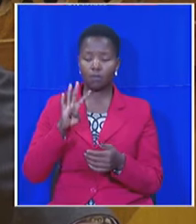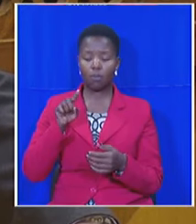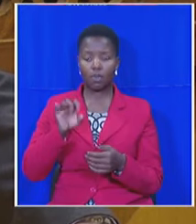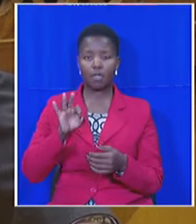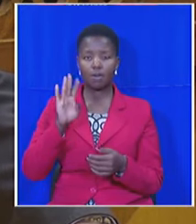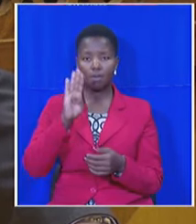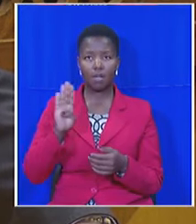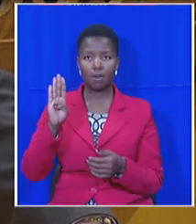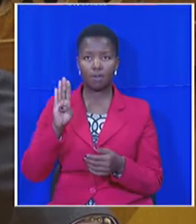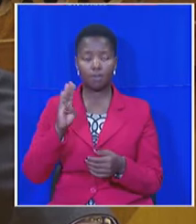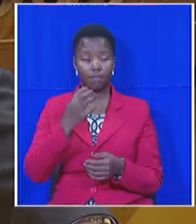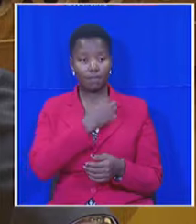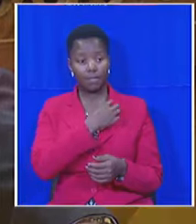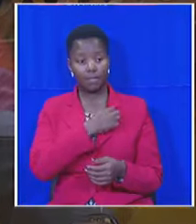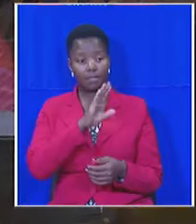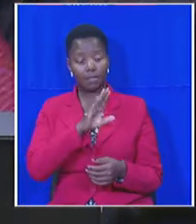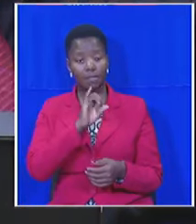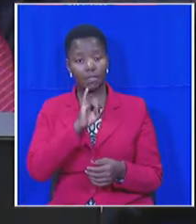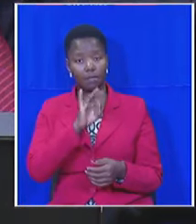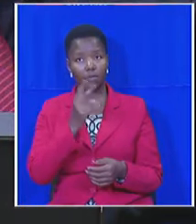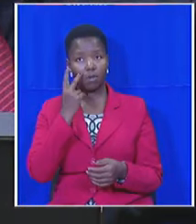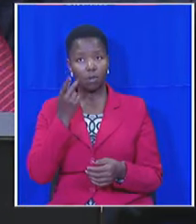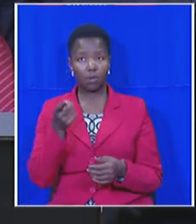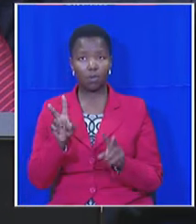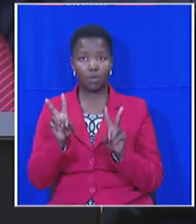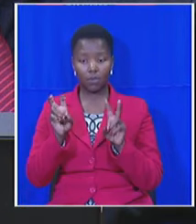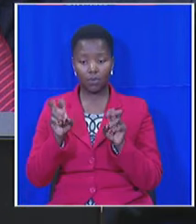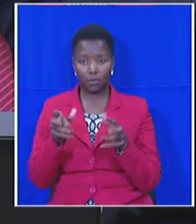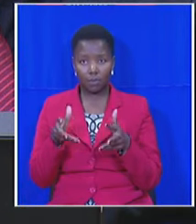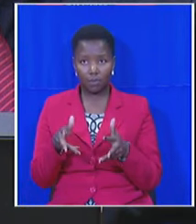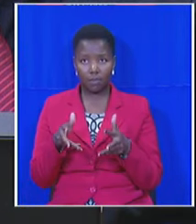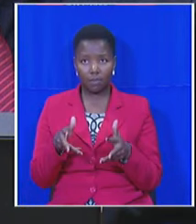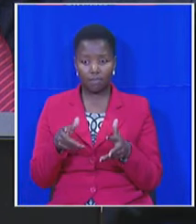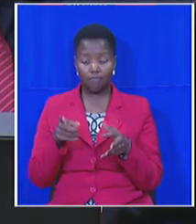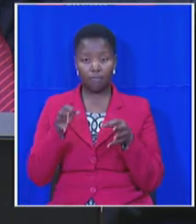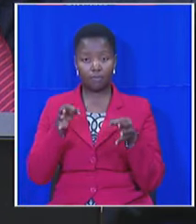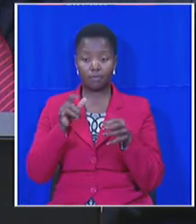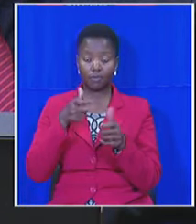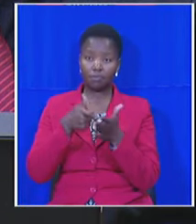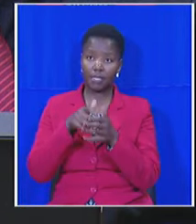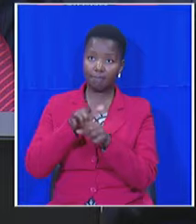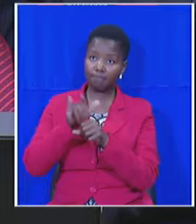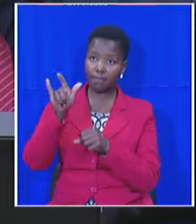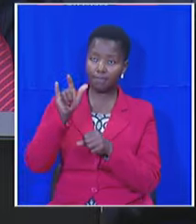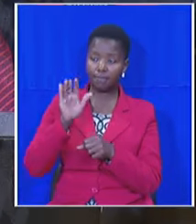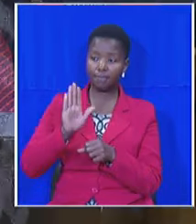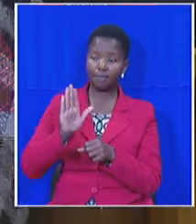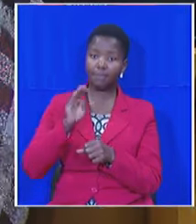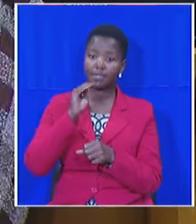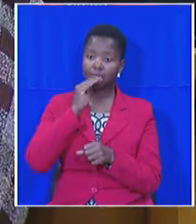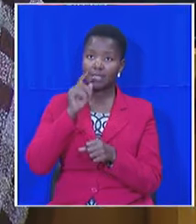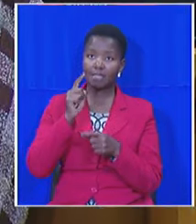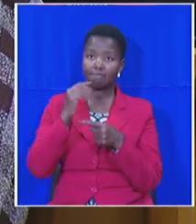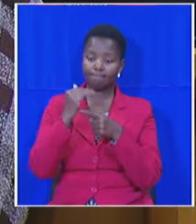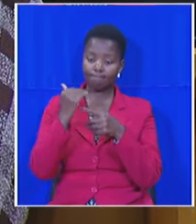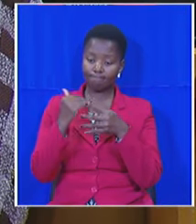na die spesifikasies wat gestel word vir die presidensiële straler, dan sê daardie spesifikasies en die vereistes dat jy in 'n